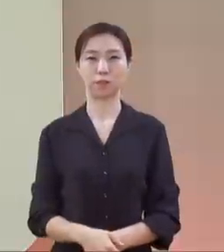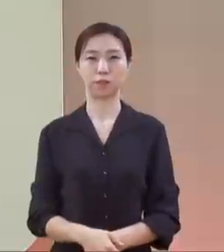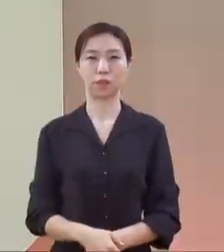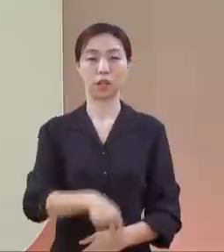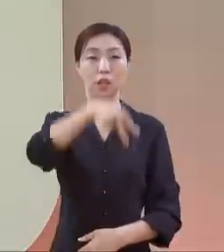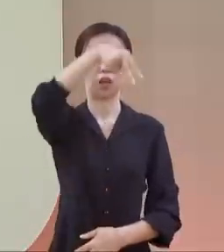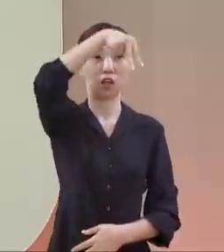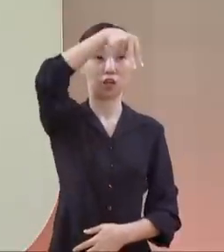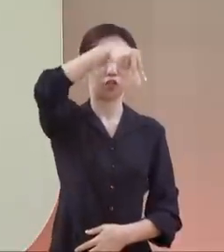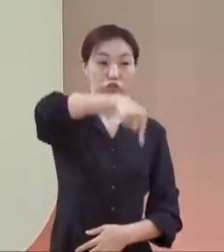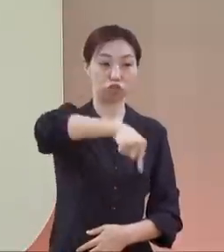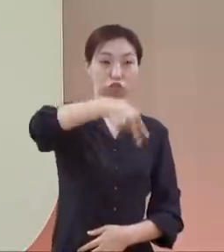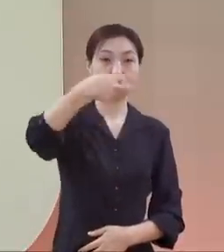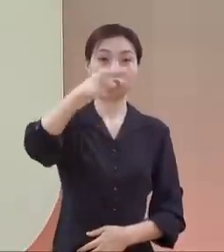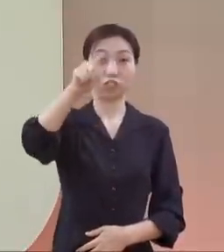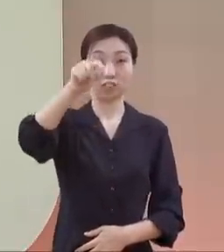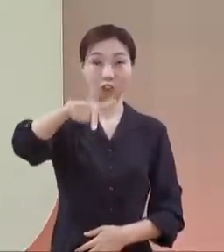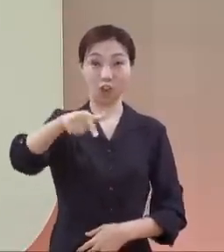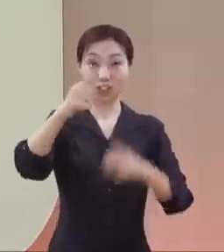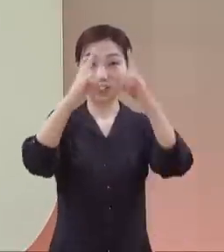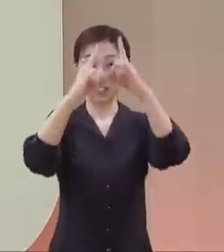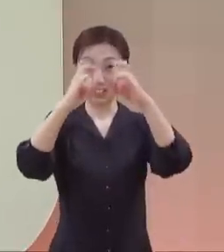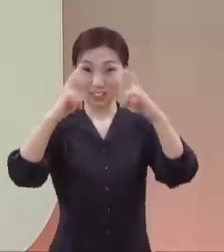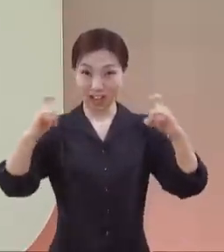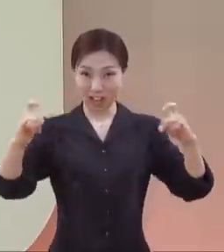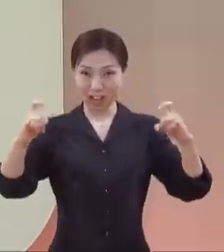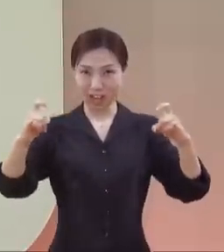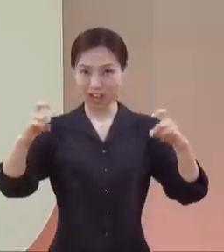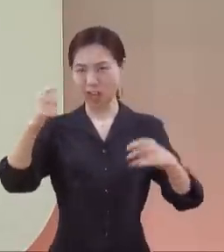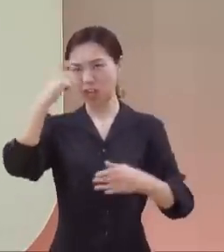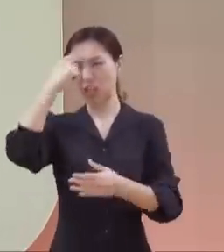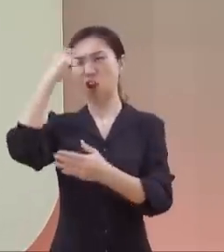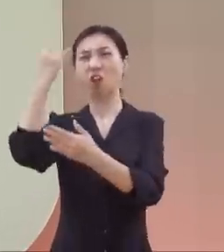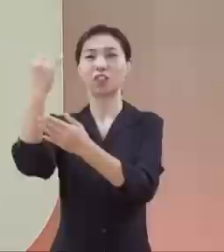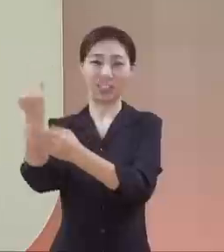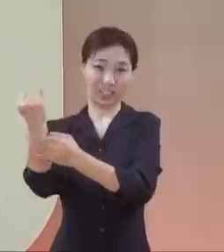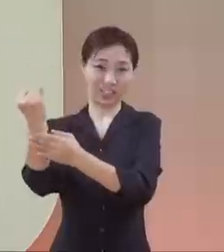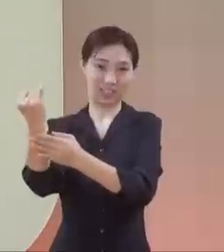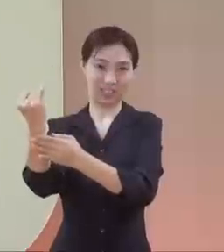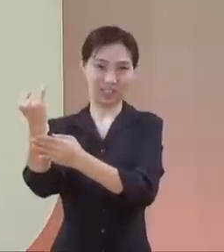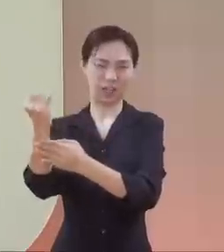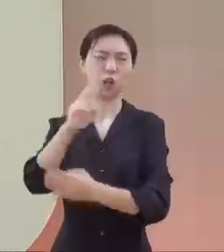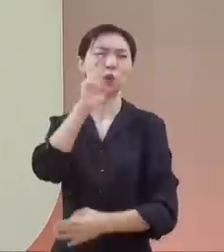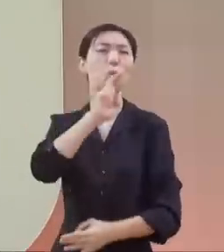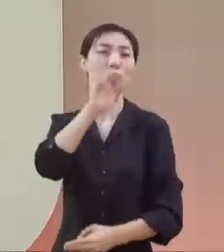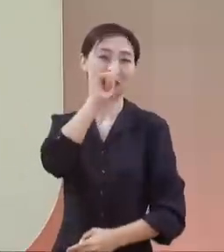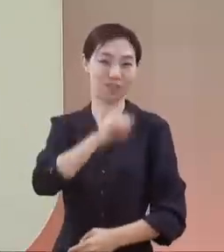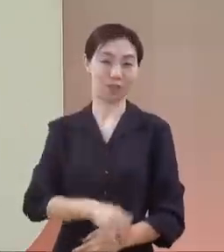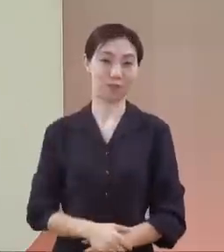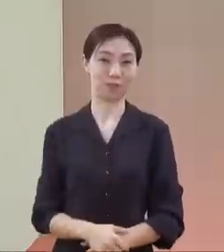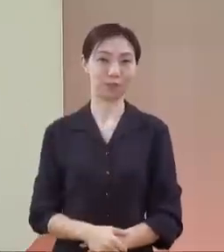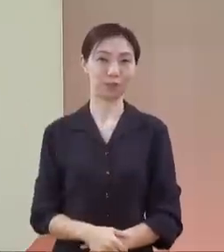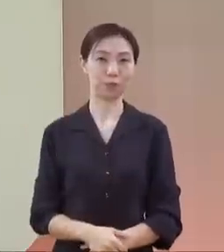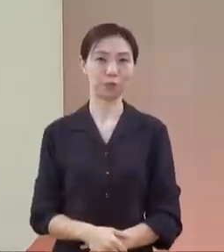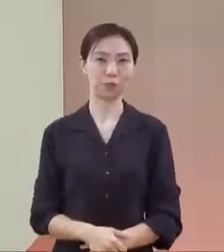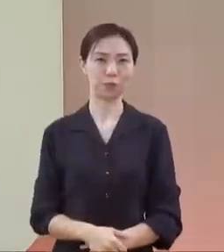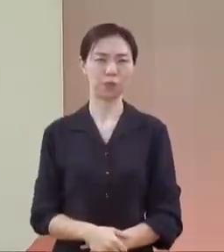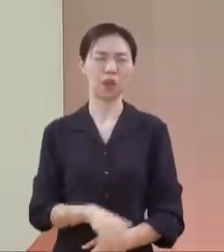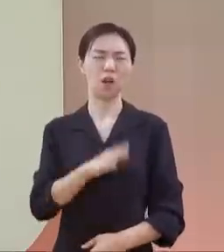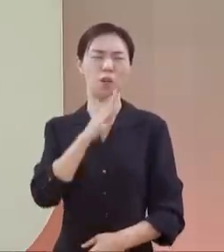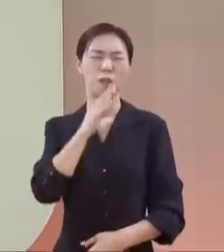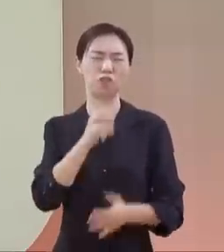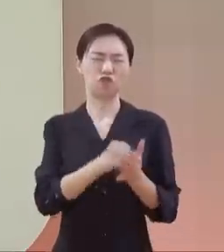수덕사의 여승이라는 노래가 있어요 수덕사의 여승 들어보셨나요 워낙 유명한 노래라서